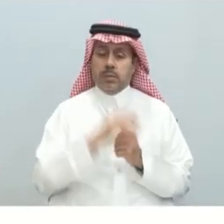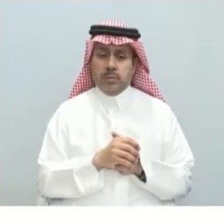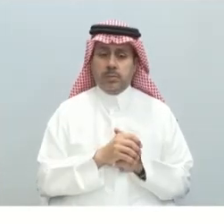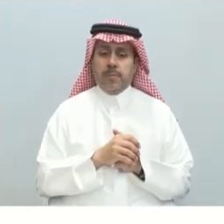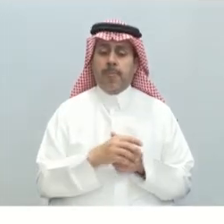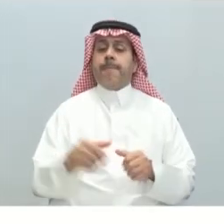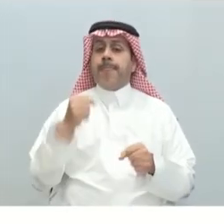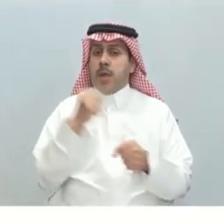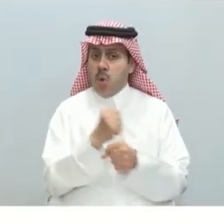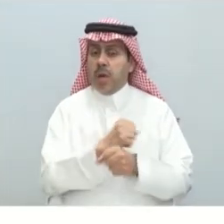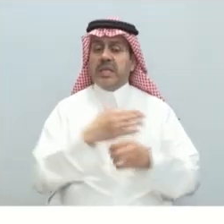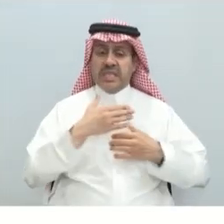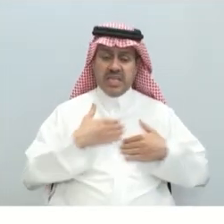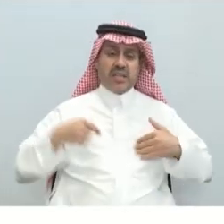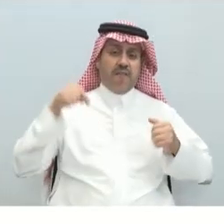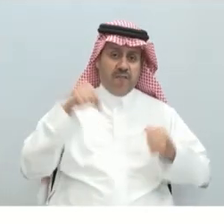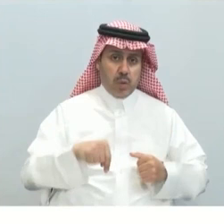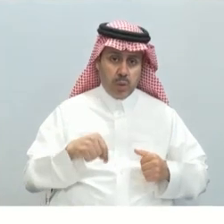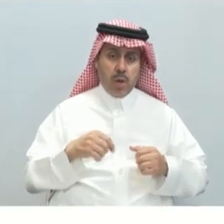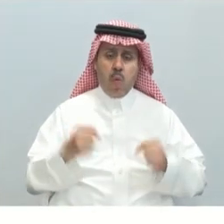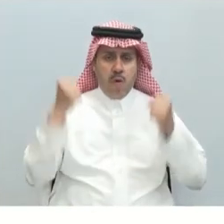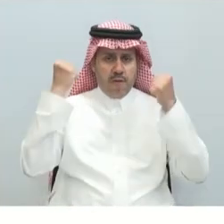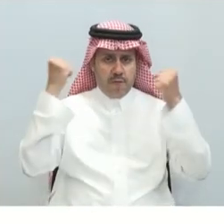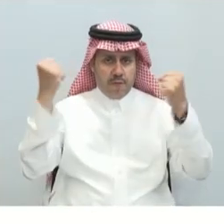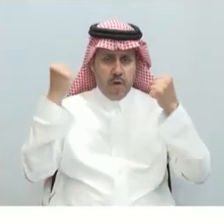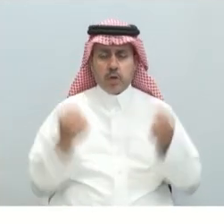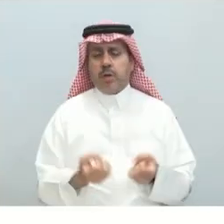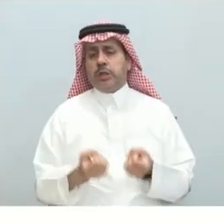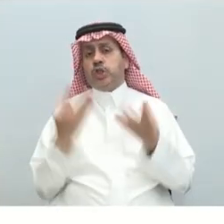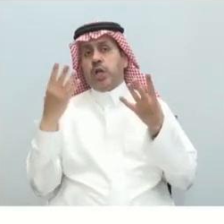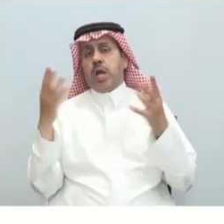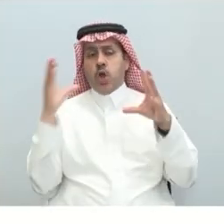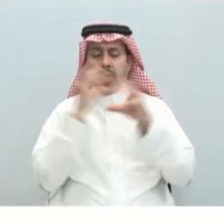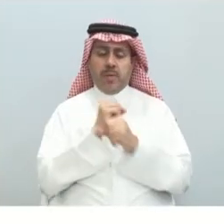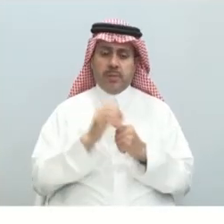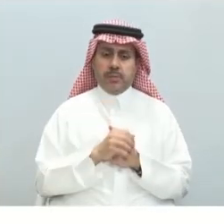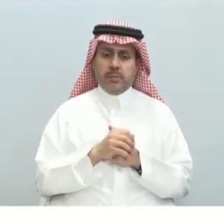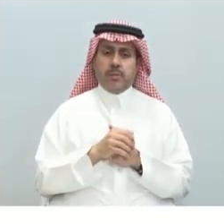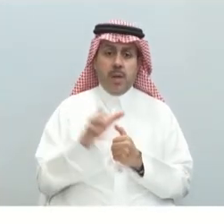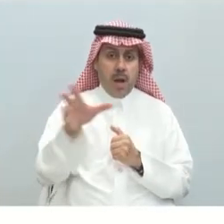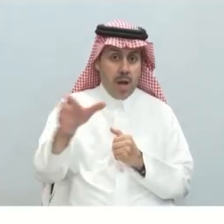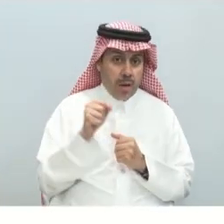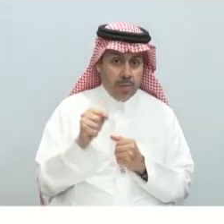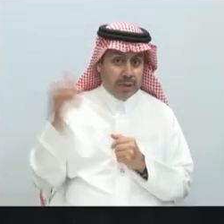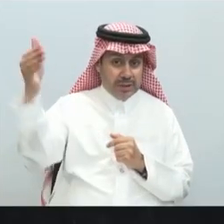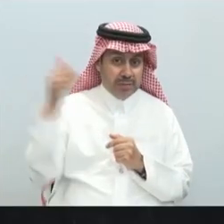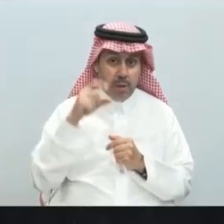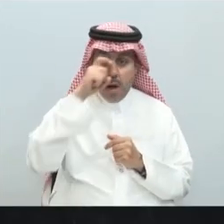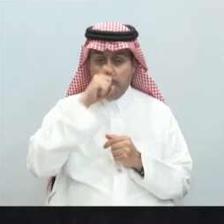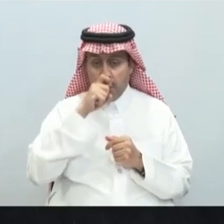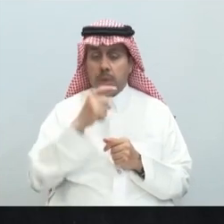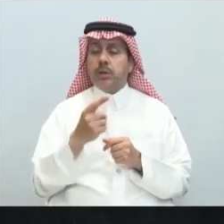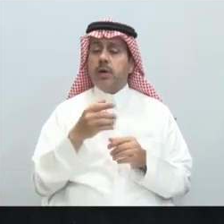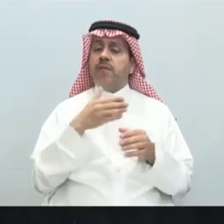السعاده في الدنيا وكذلك الفلاح في الاخره لذلك الاخذ بما جاء عن الله فيه السعاده وفيه